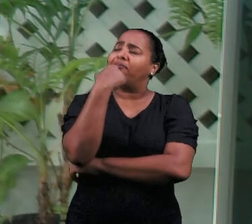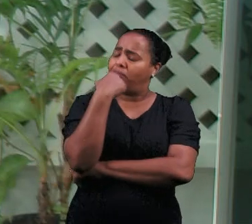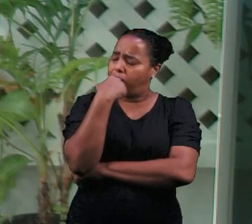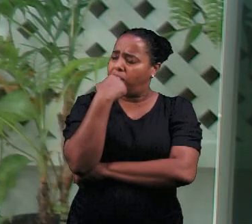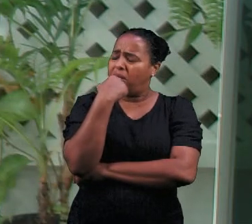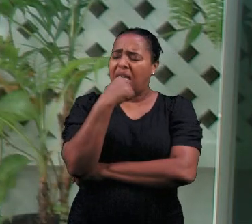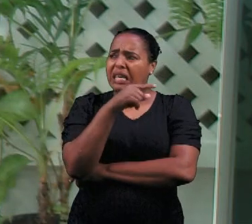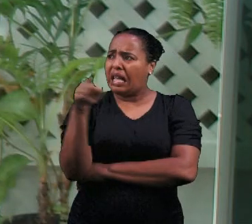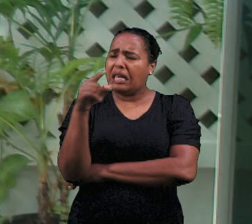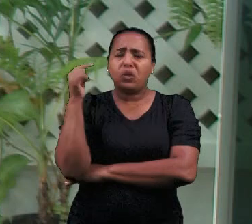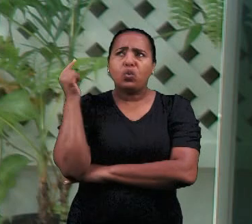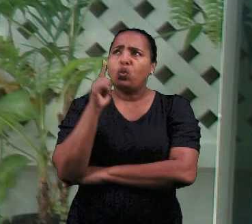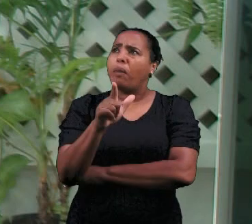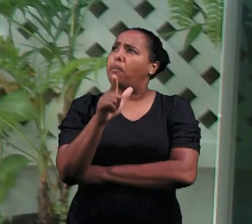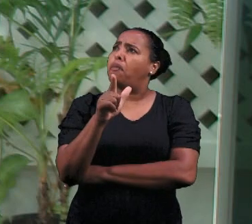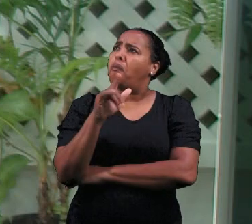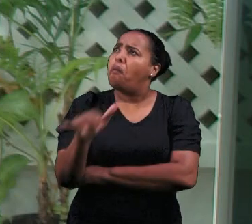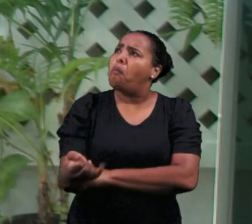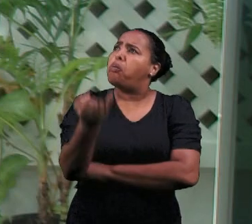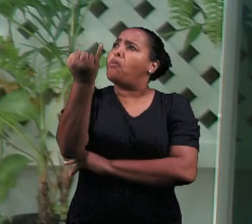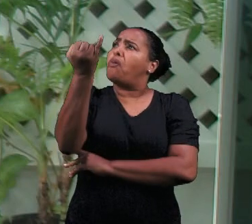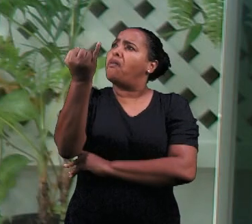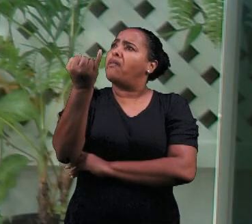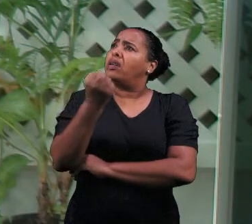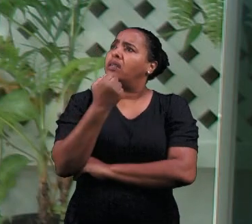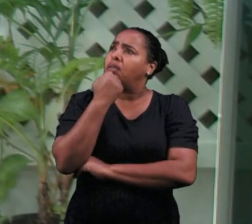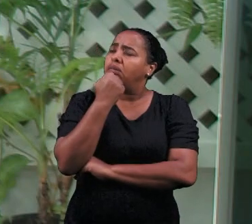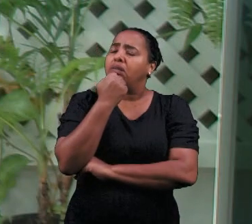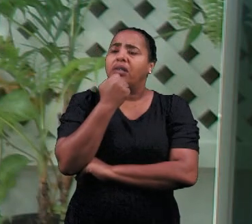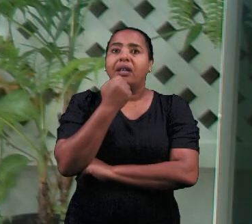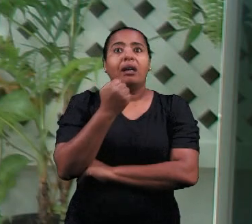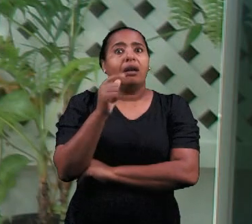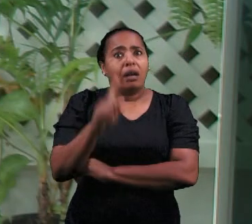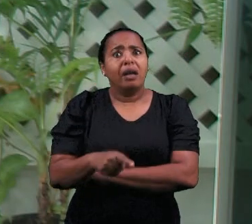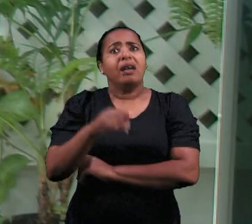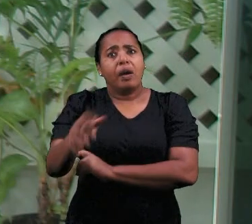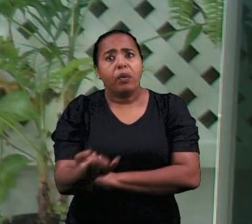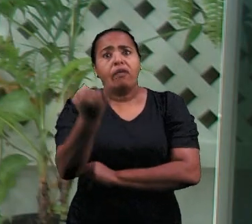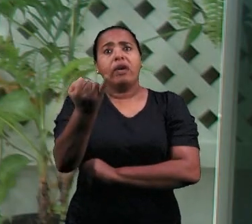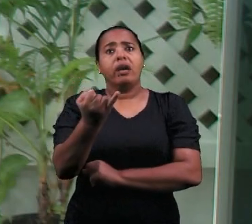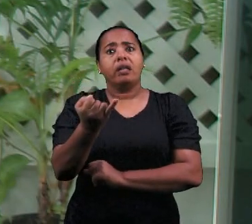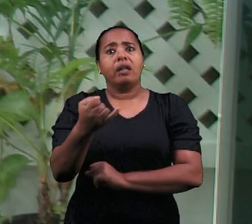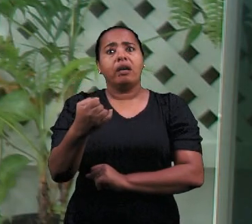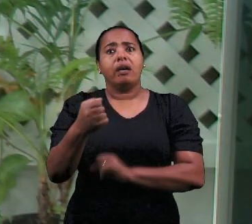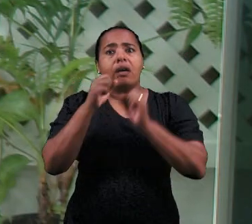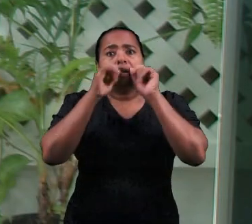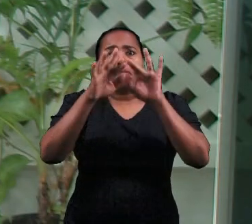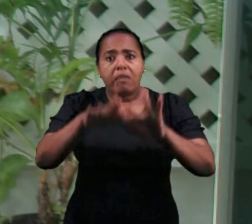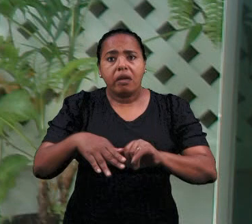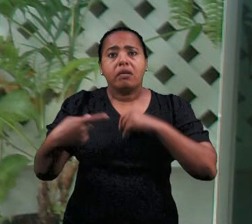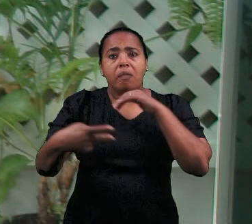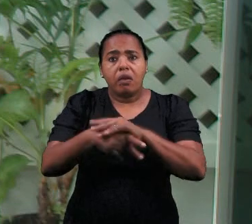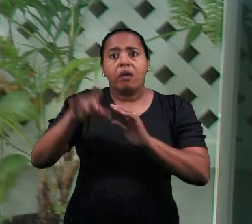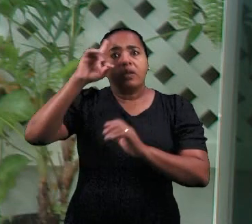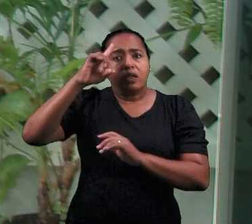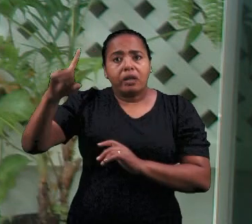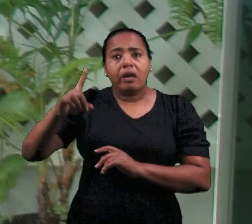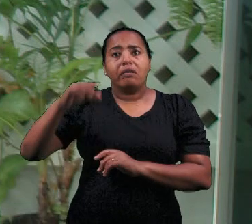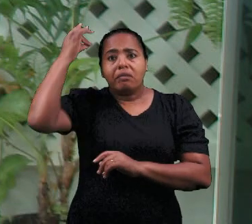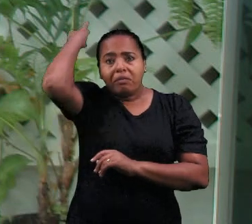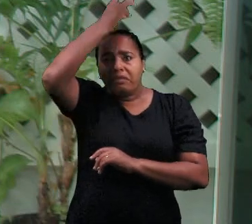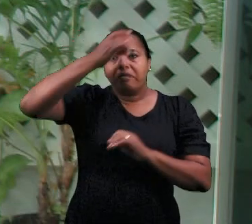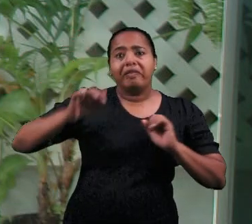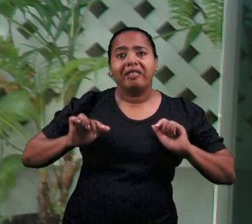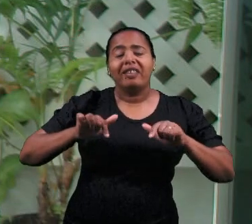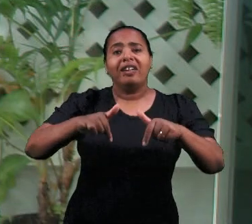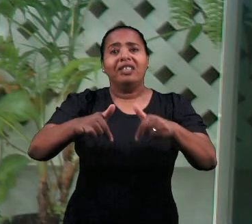dit. Et je pose la question, les frères, ils ne profitent pas de cela? Profitez-en de cela. Cela vient